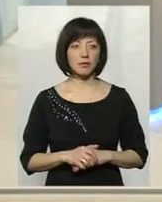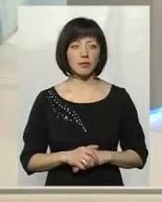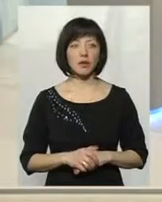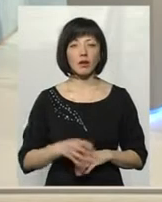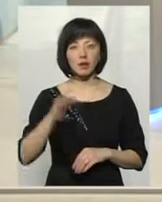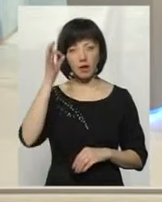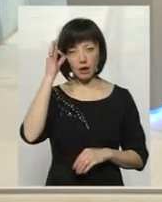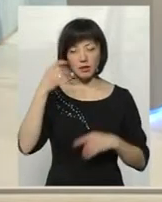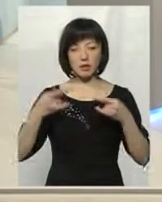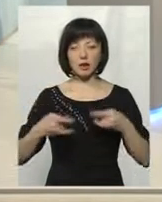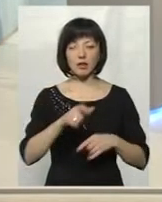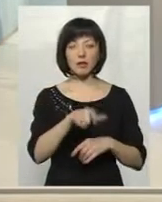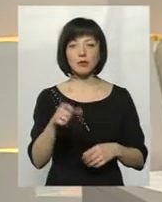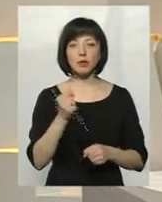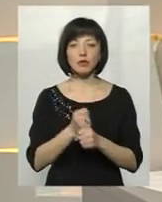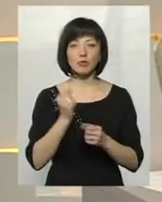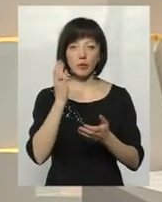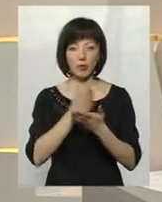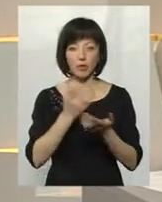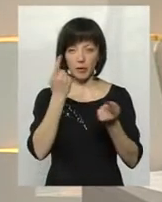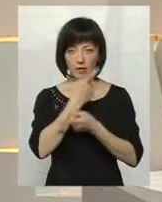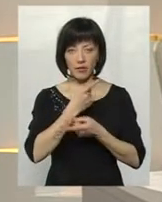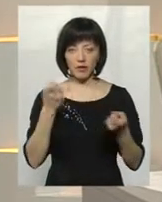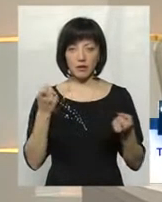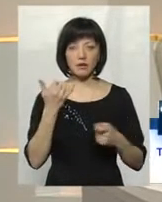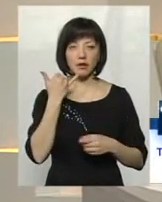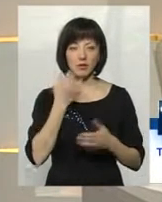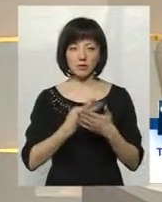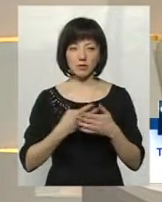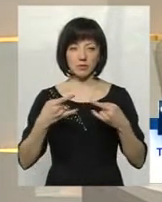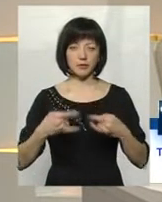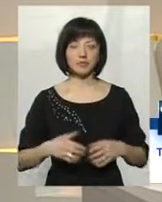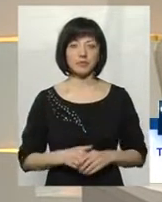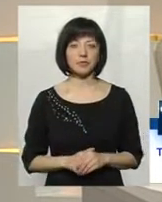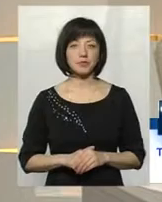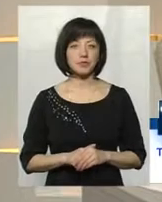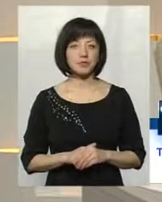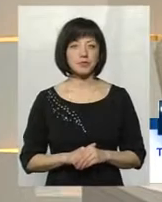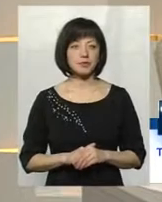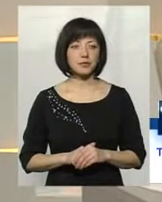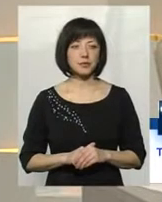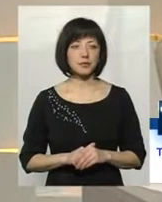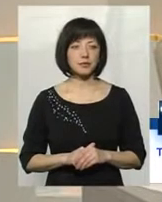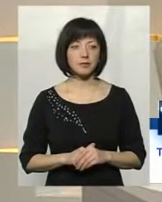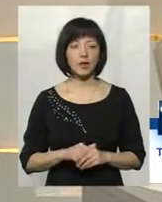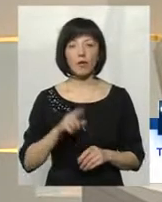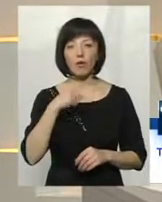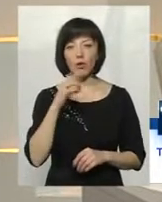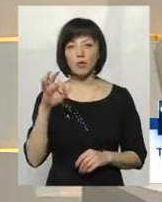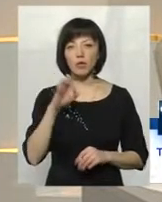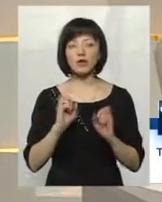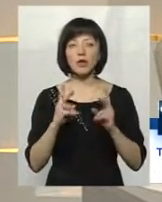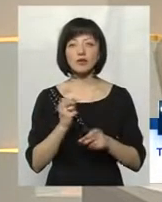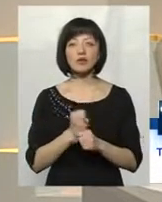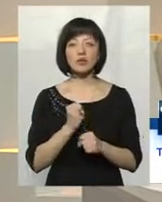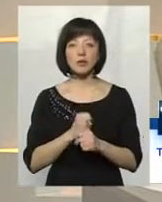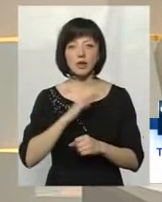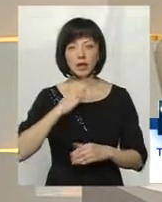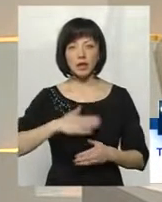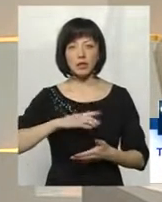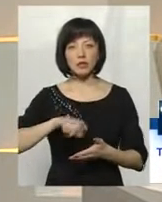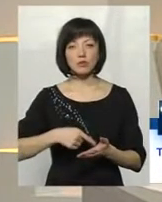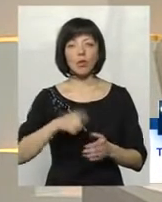Нагадую телеглядачам, що ми працюємо в прямому ефірі. Телефони зміни 61 90 60. Говоримо про те, як зробити, аби наше